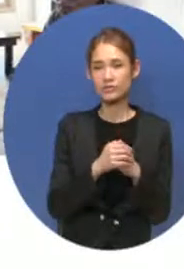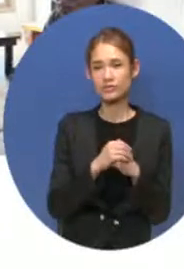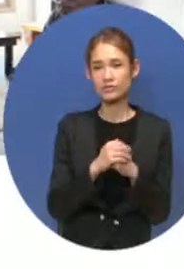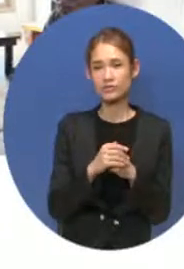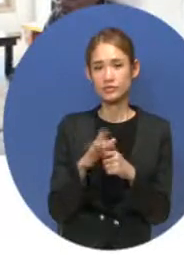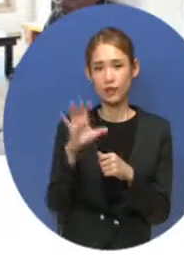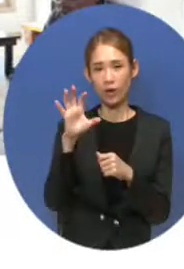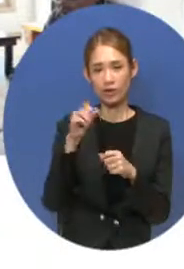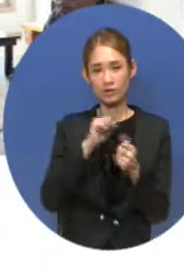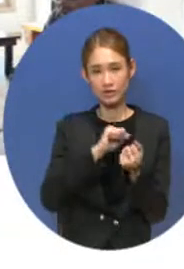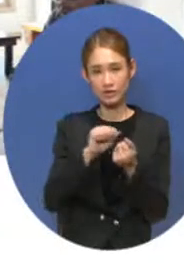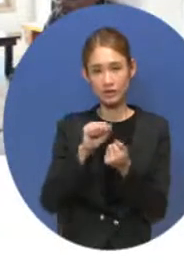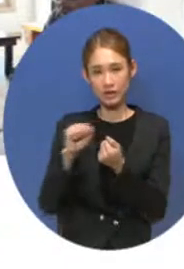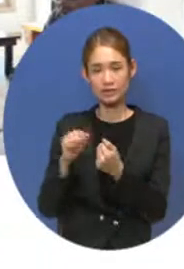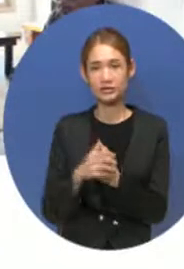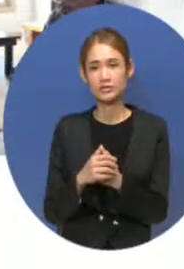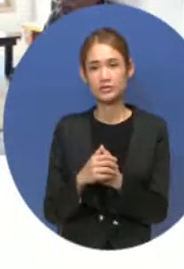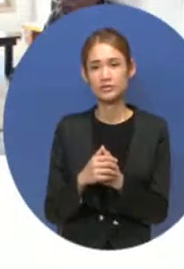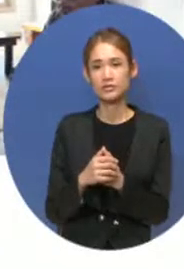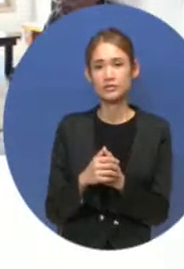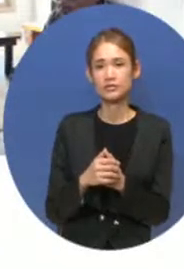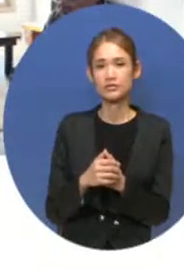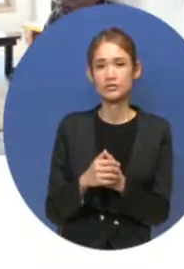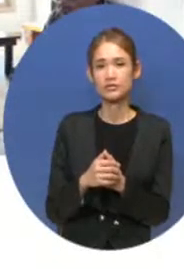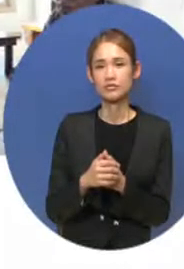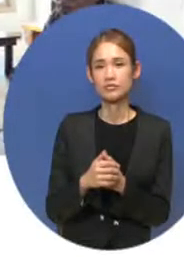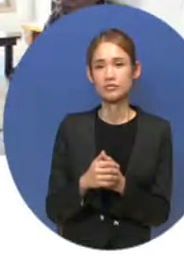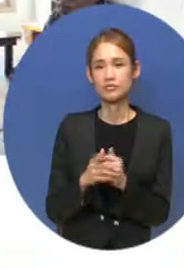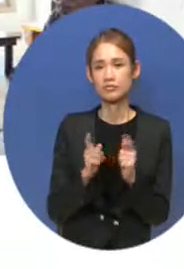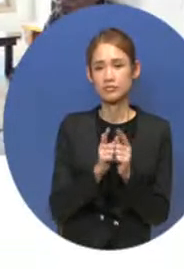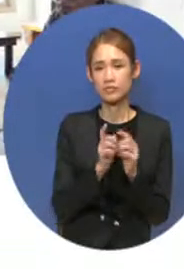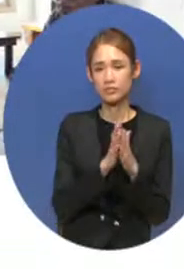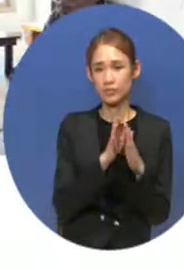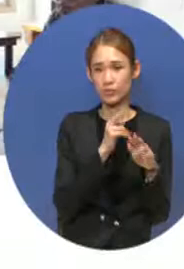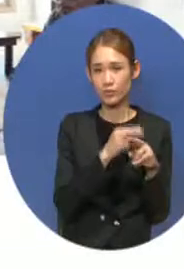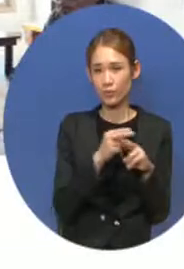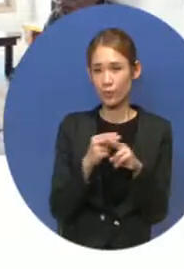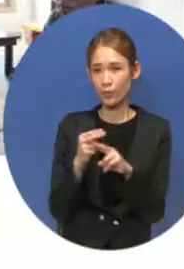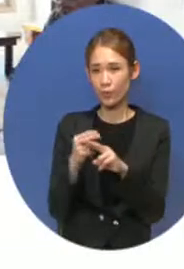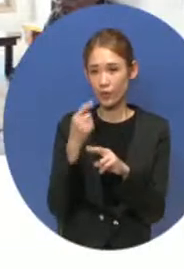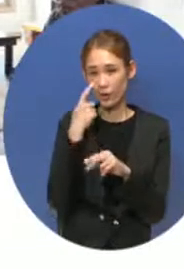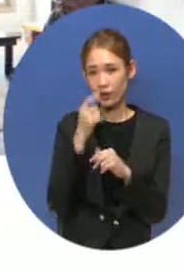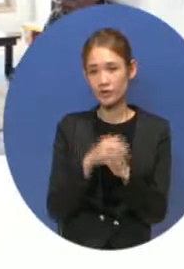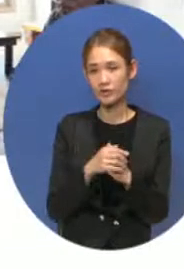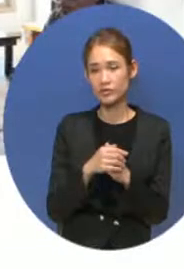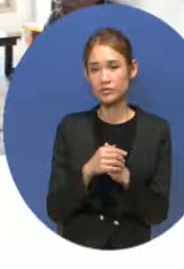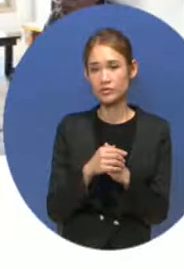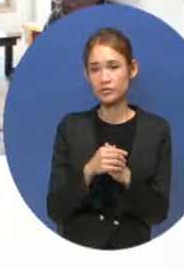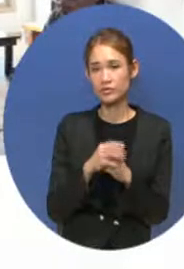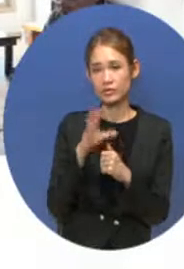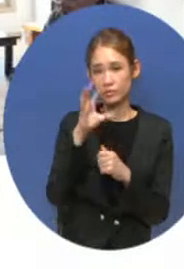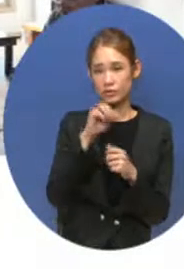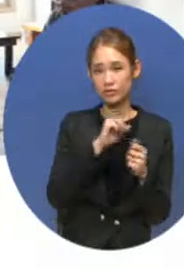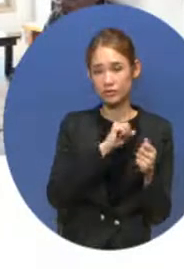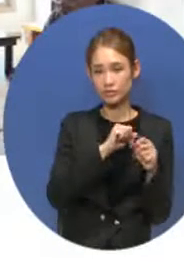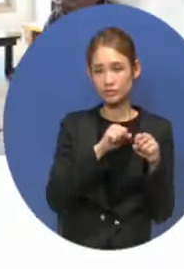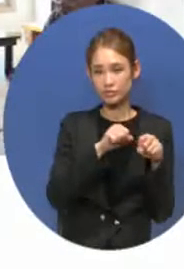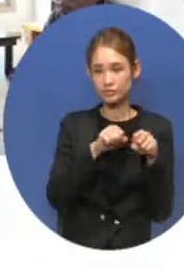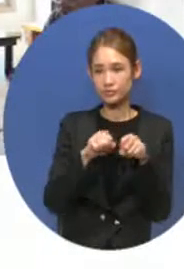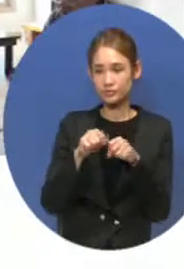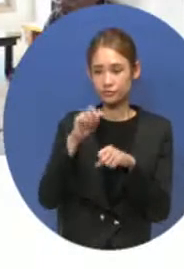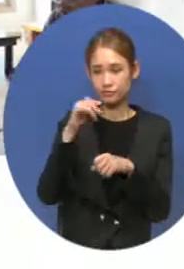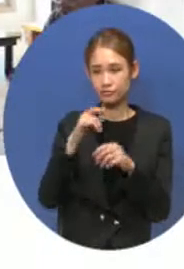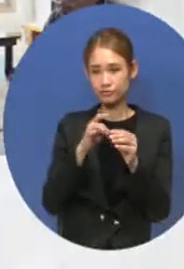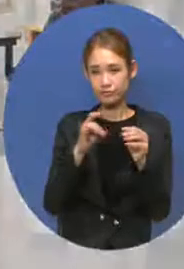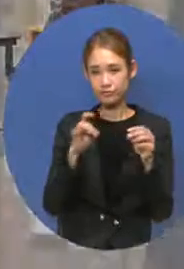변기도 닦으시고 이런 거 다 직접 요리도 하시고 이 지금 화장실 청소, 바닥 청소, 눈을 네.